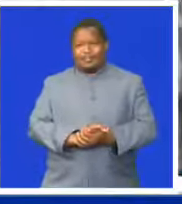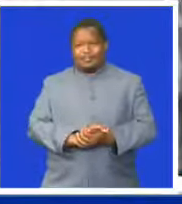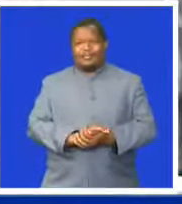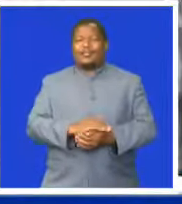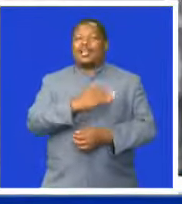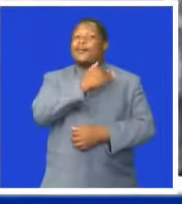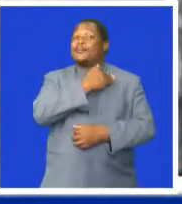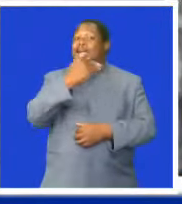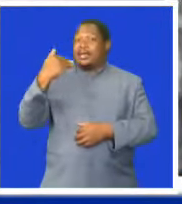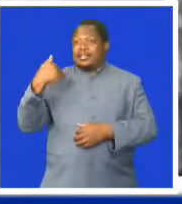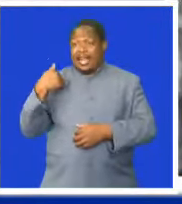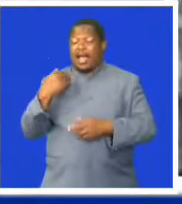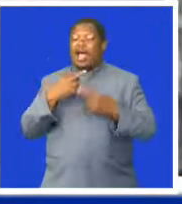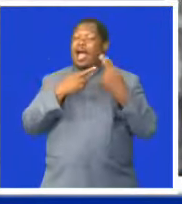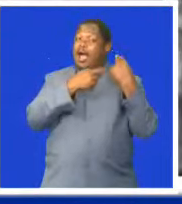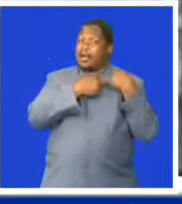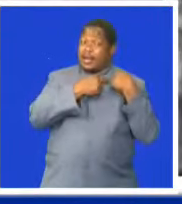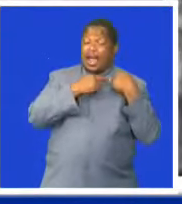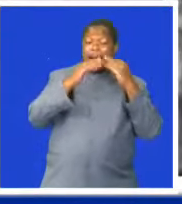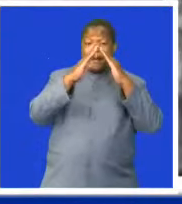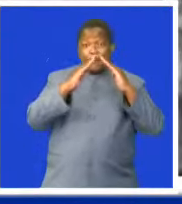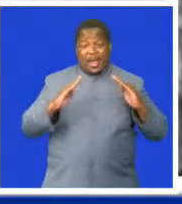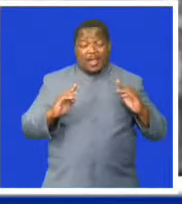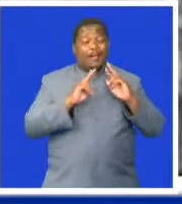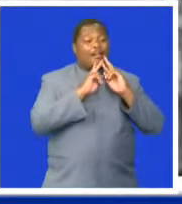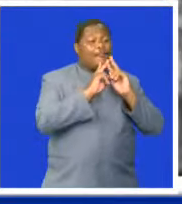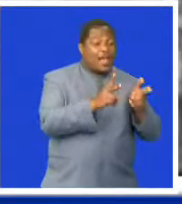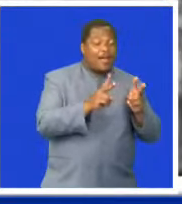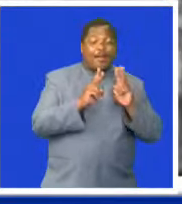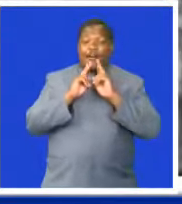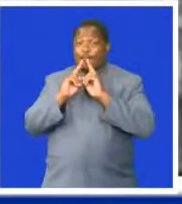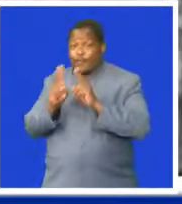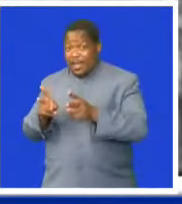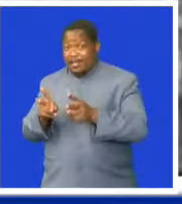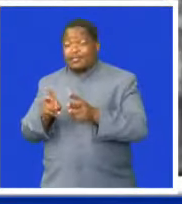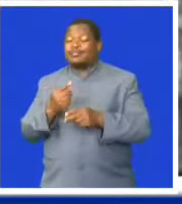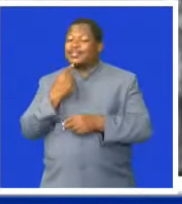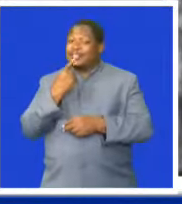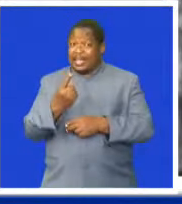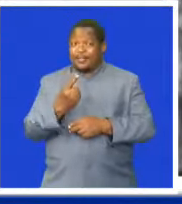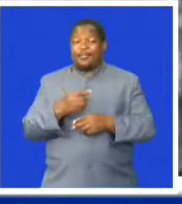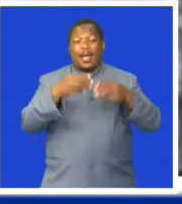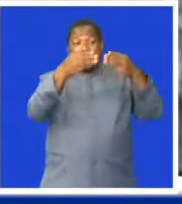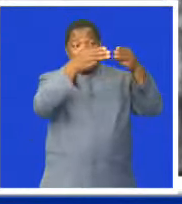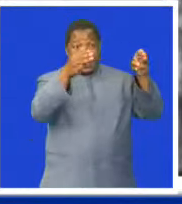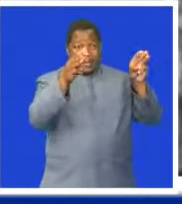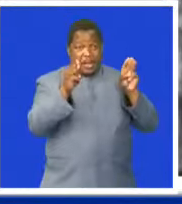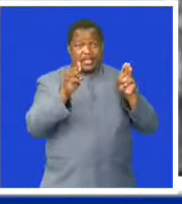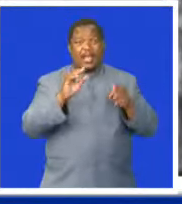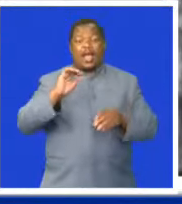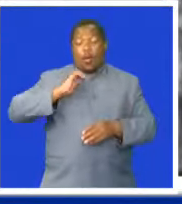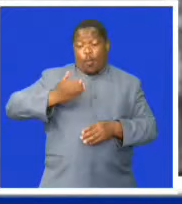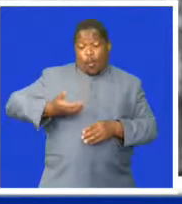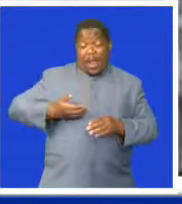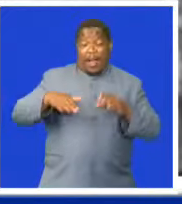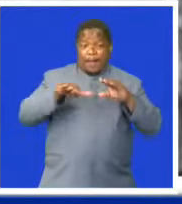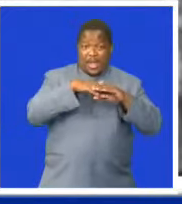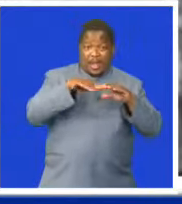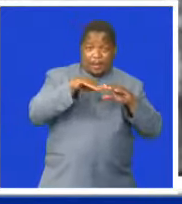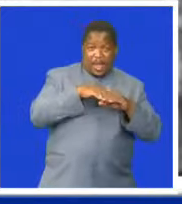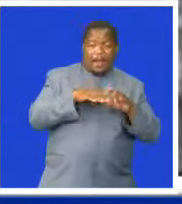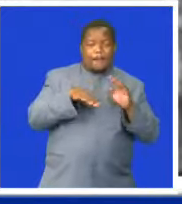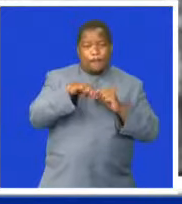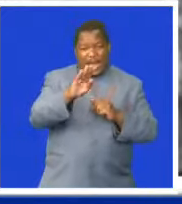Induna yelitiko lwetekuvakasha netindzaba temvelo ithi ke kumcoko ukuthi bomake labangamalunga ephalamende babe nelwati ngetindzaba tekuguquguquka